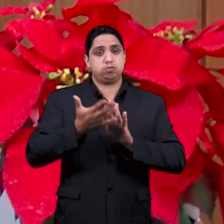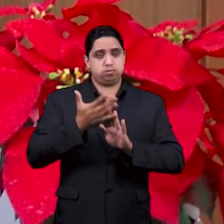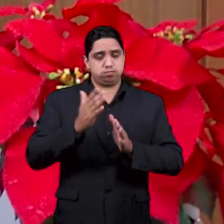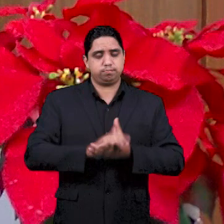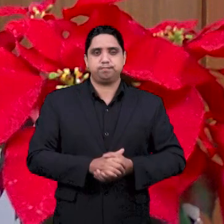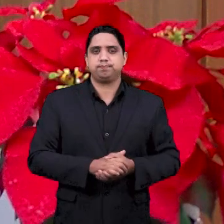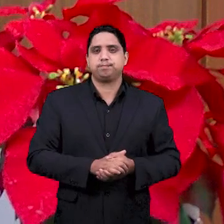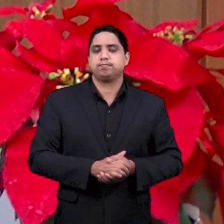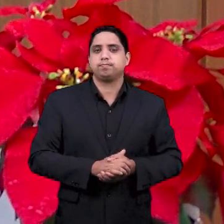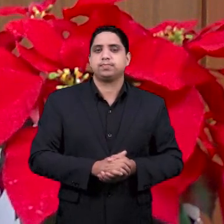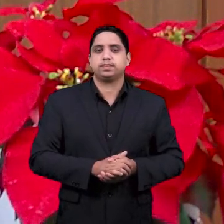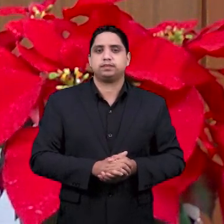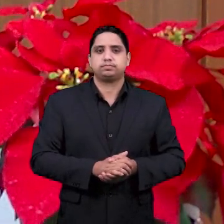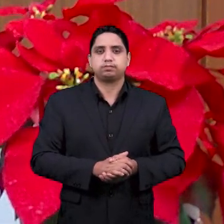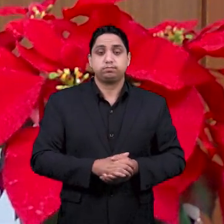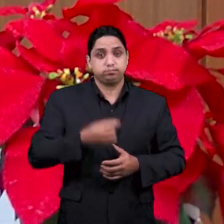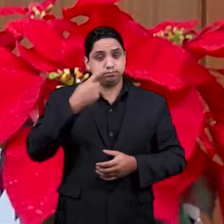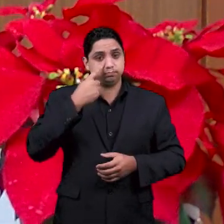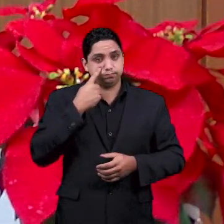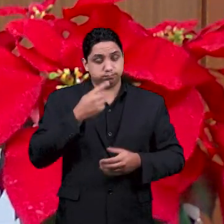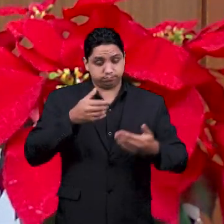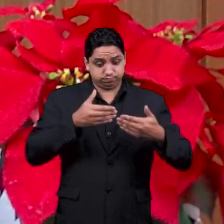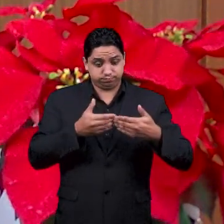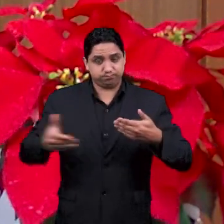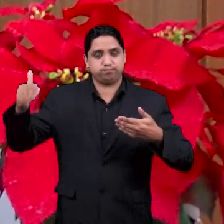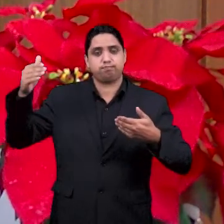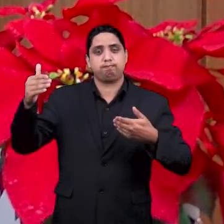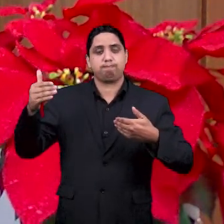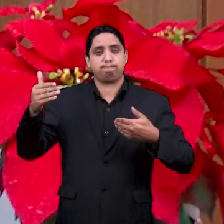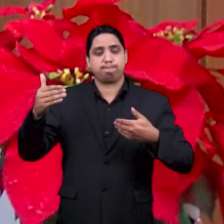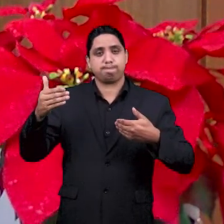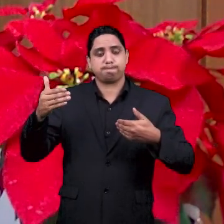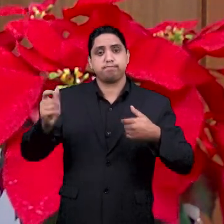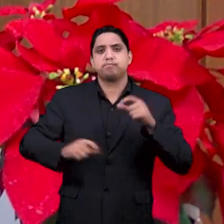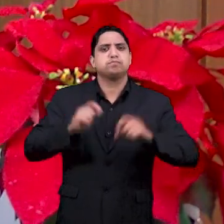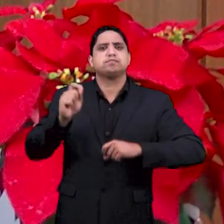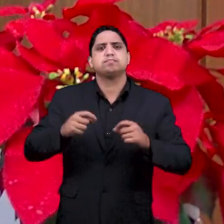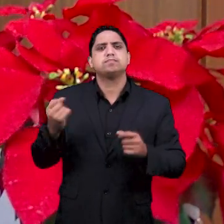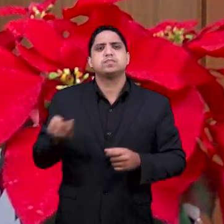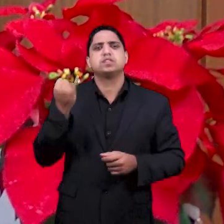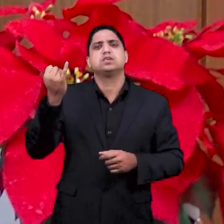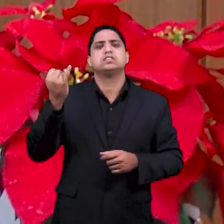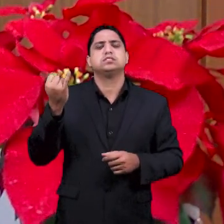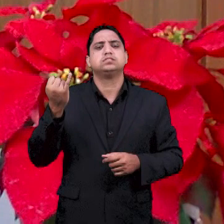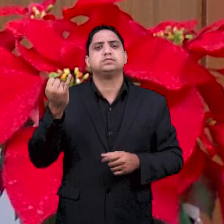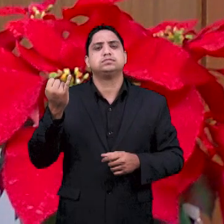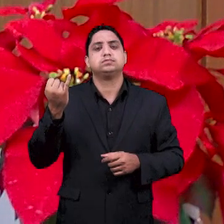этом роде. Итак, посмотрите, возлюбленные, начиная с этого, что